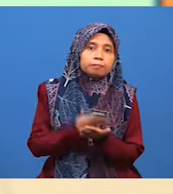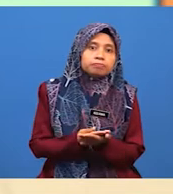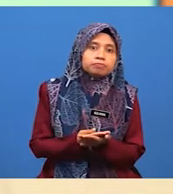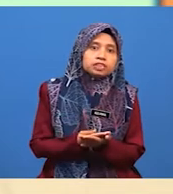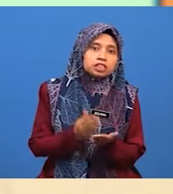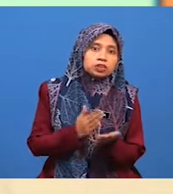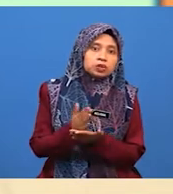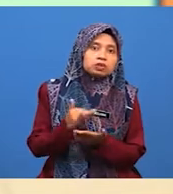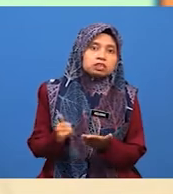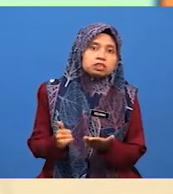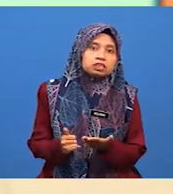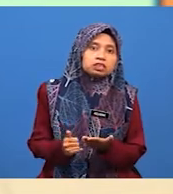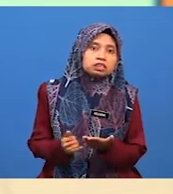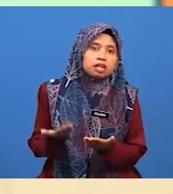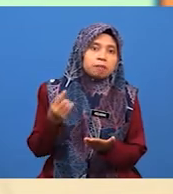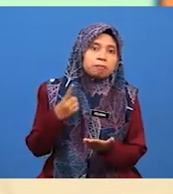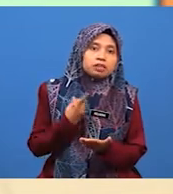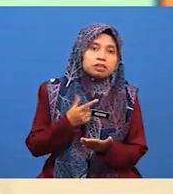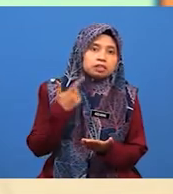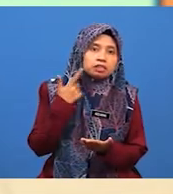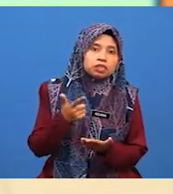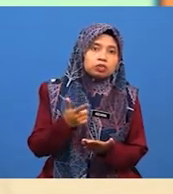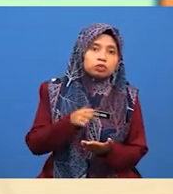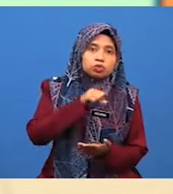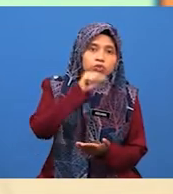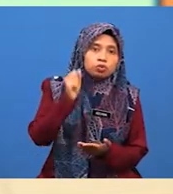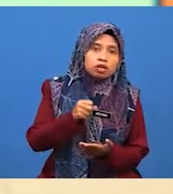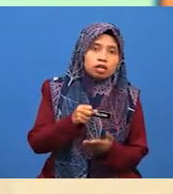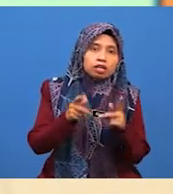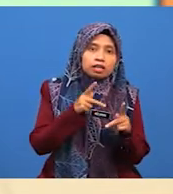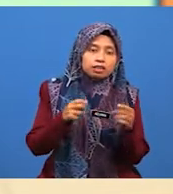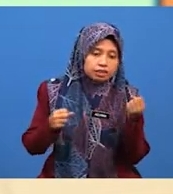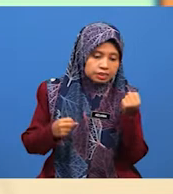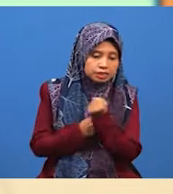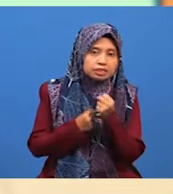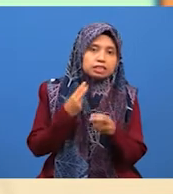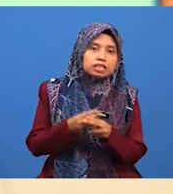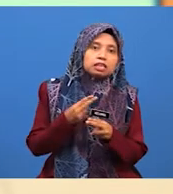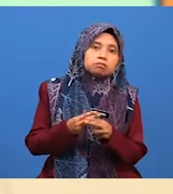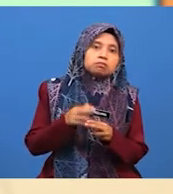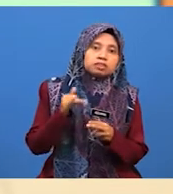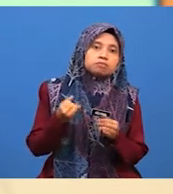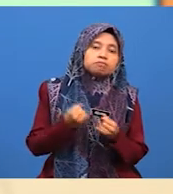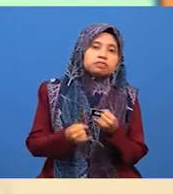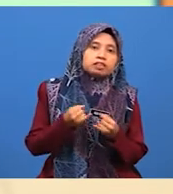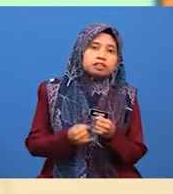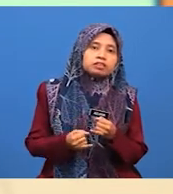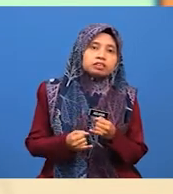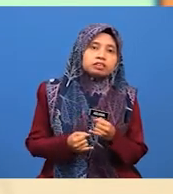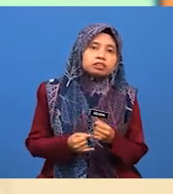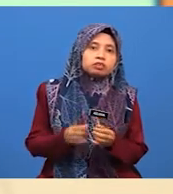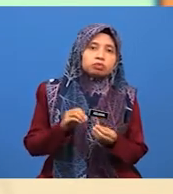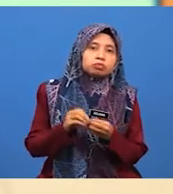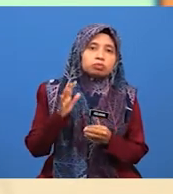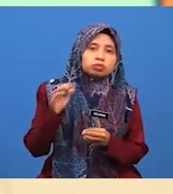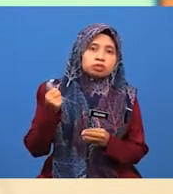Baiklah, seterusnya, mari kita lihat soalan kata seni nama yang terakhir, iaitu